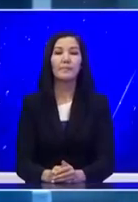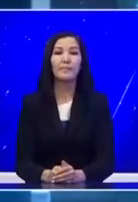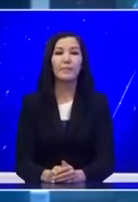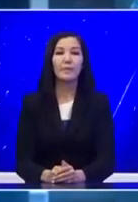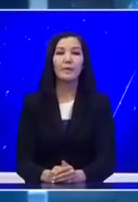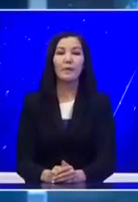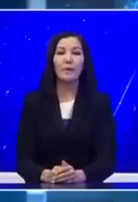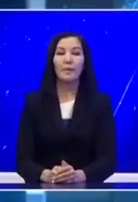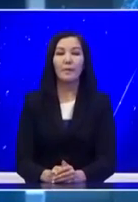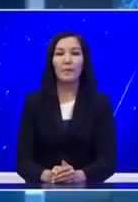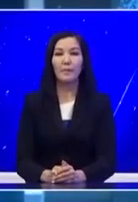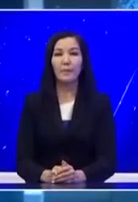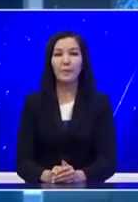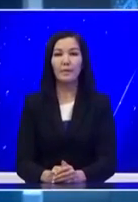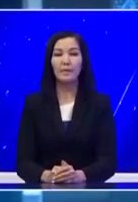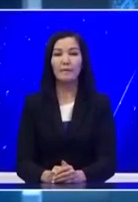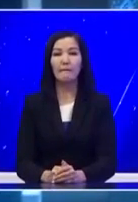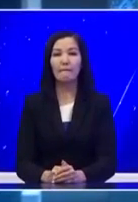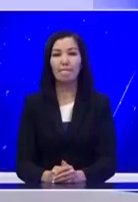Қазтұрғанов, Жетісу арнасы, Талдықорған.